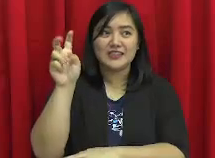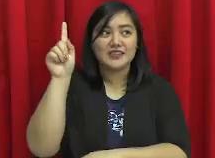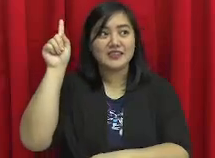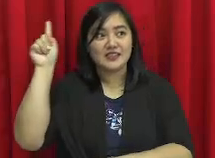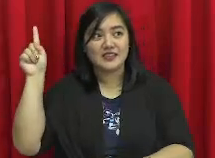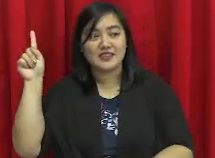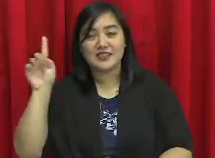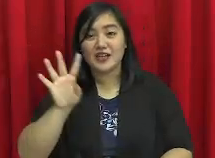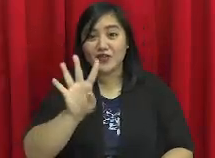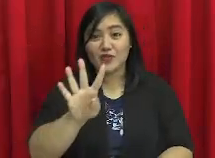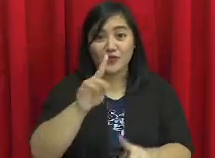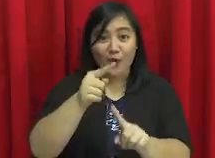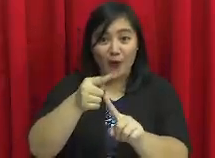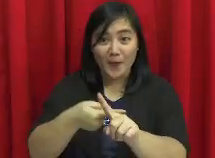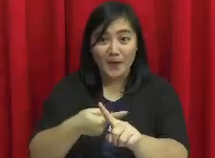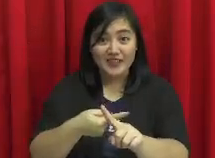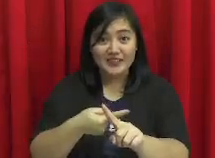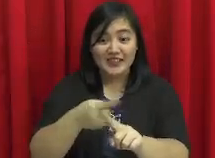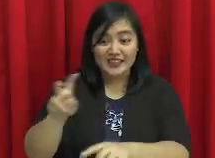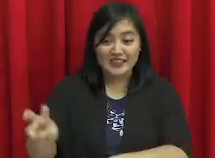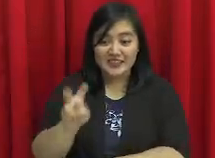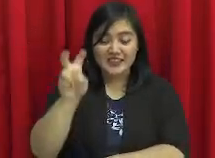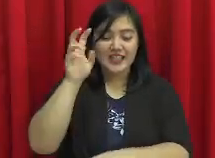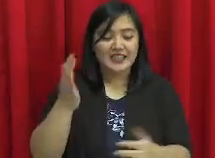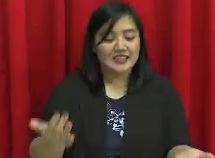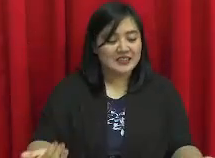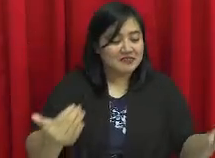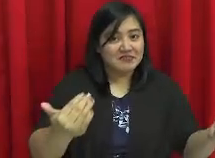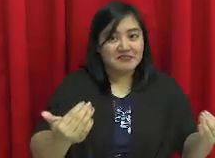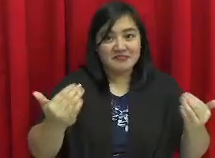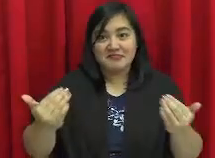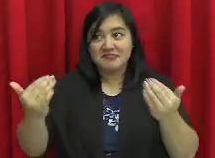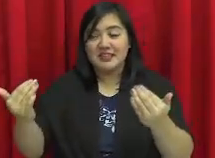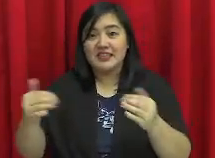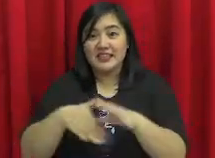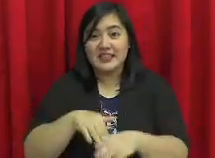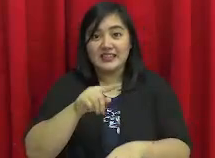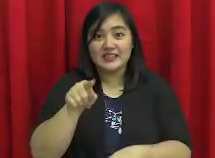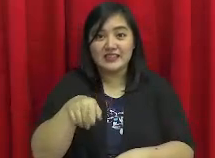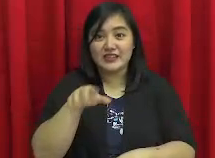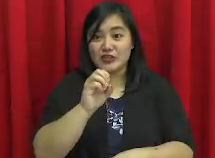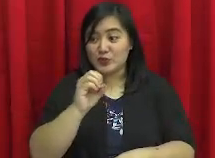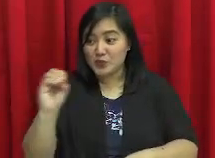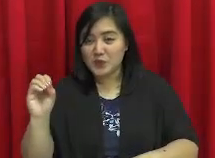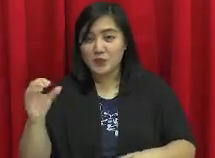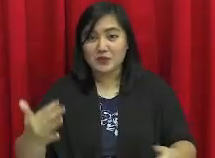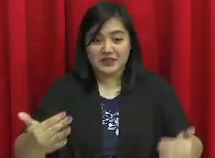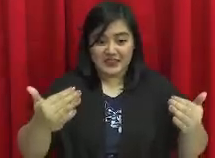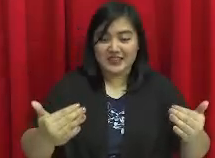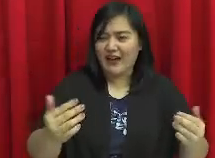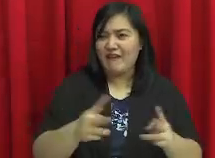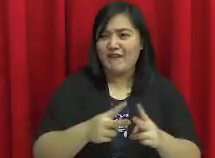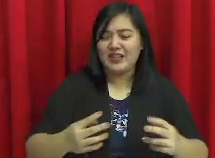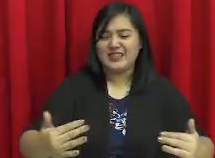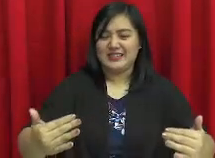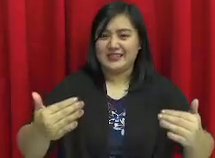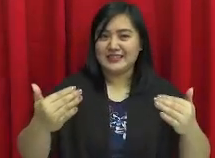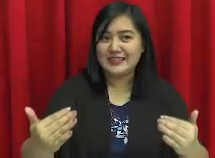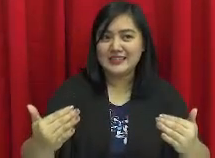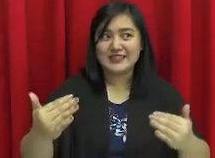yan. 4 months pa lang yung hawak hindi, namin na yun. Pambira, parang apat na tao na tayo. Na ng ano, apat na tao na tayo nun. Oo. Oh, oh. Di ba, apat tayo sa